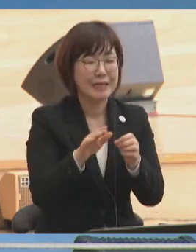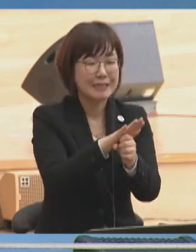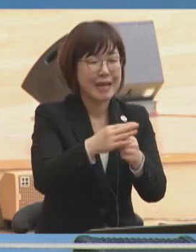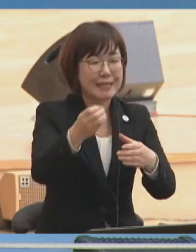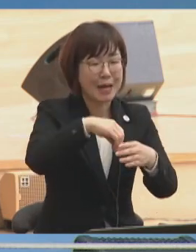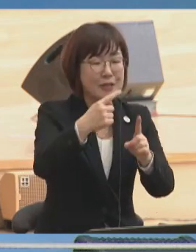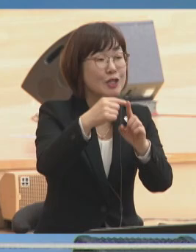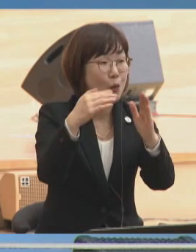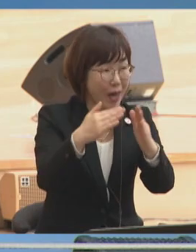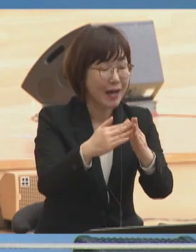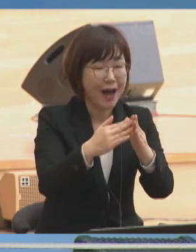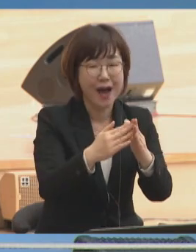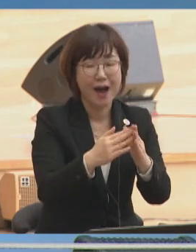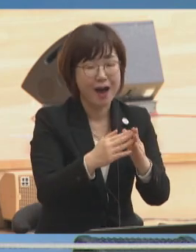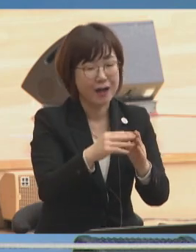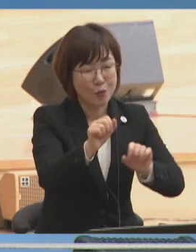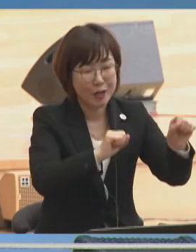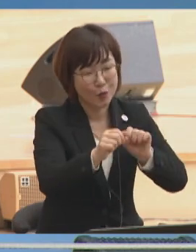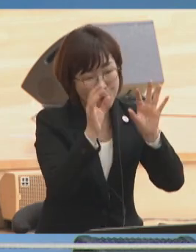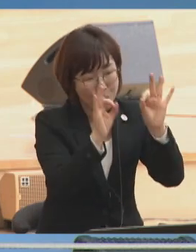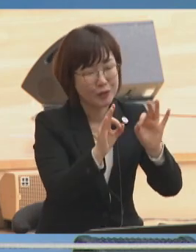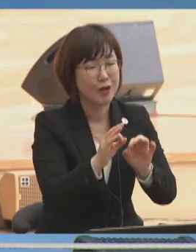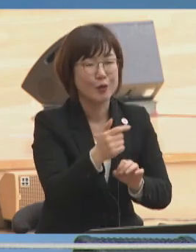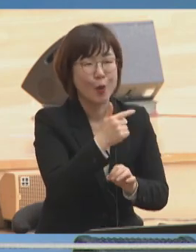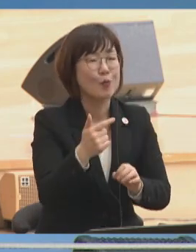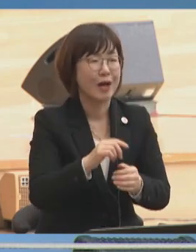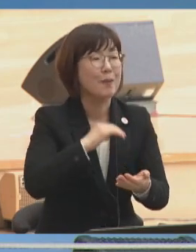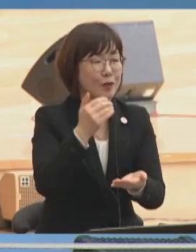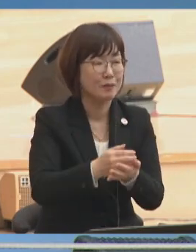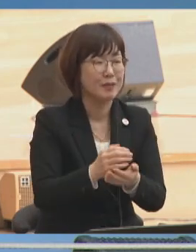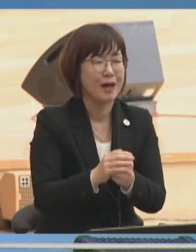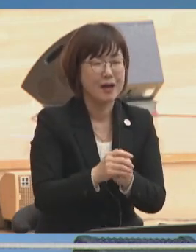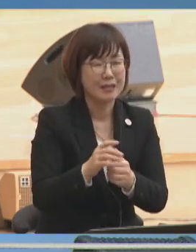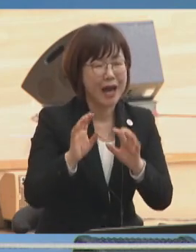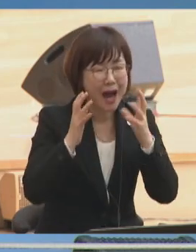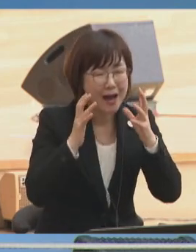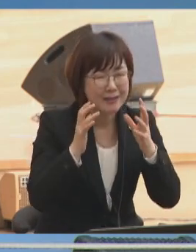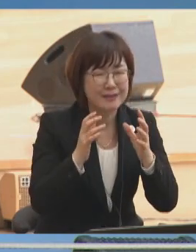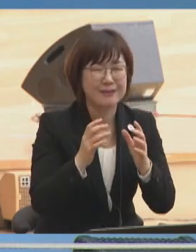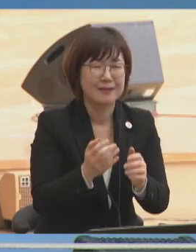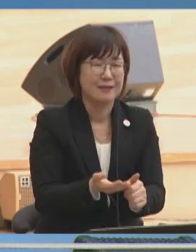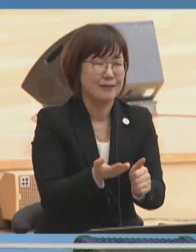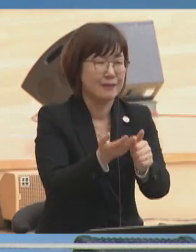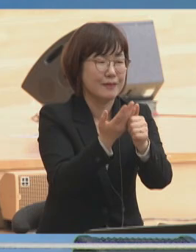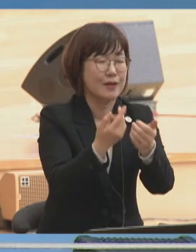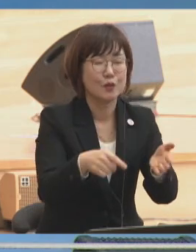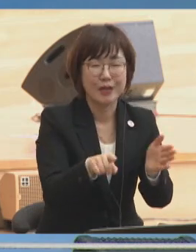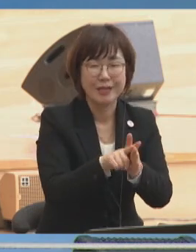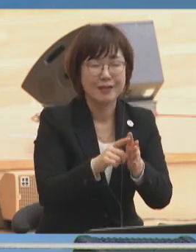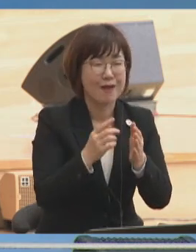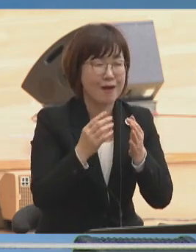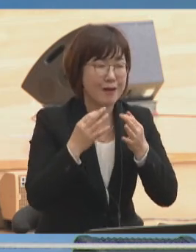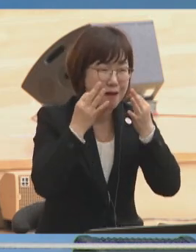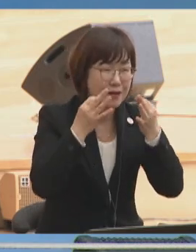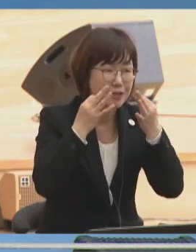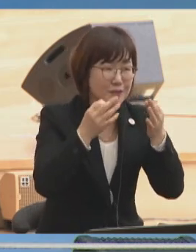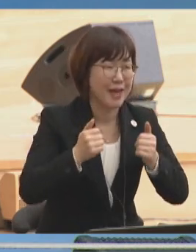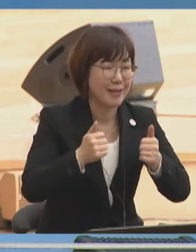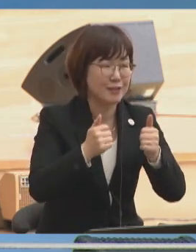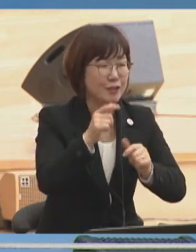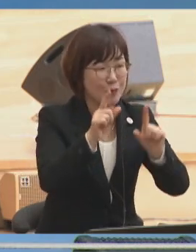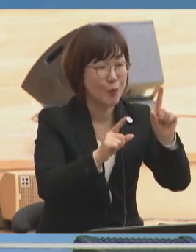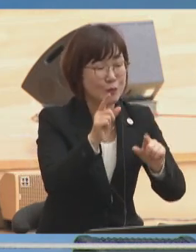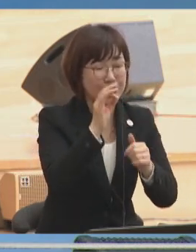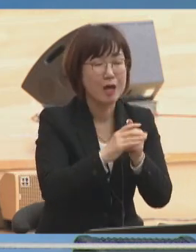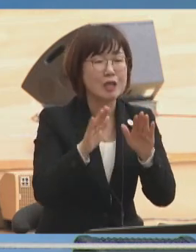소신 있게 사역을 하는 거 보면 얼마나 뿌듯하고 감사한지, 다음 세대를 살려내려고 정말 애쓰고, 이번에 터키